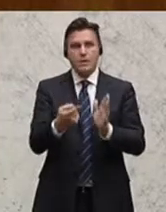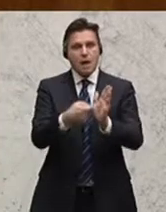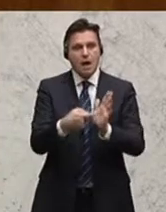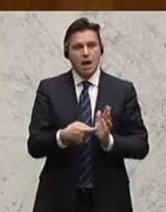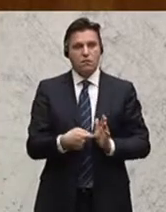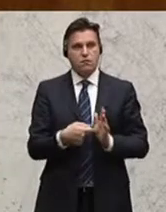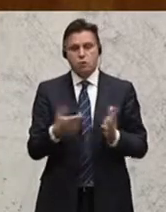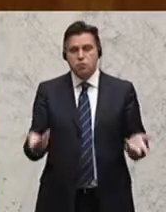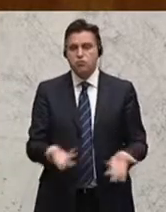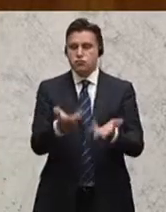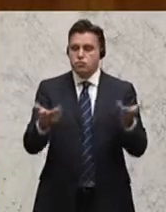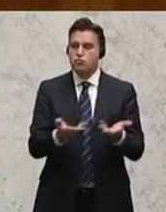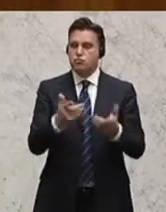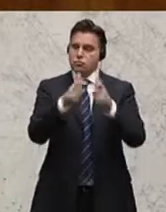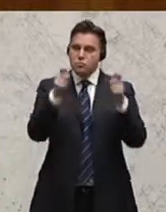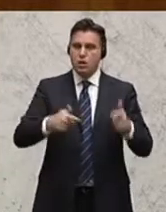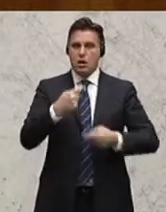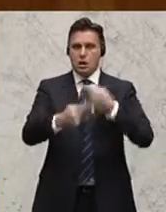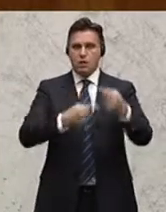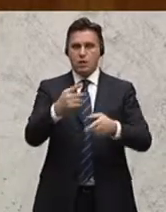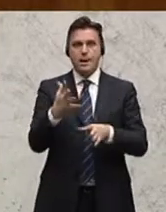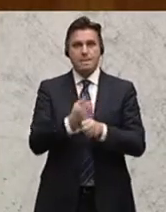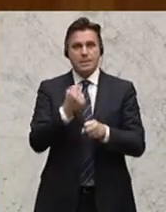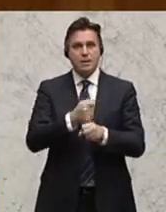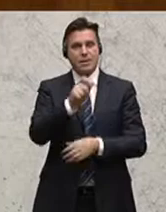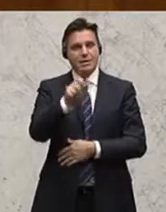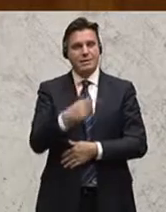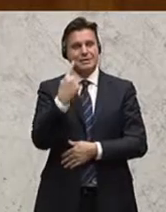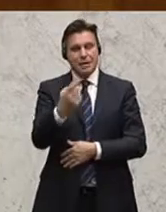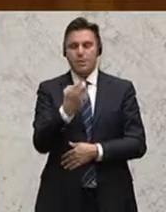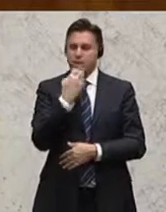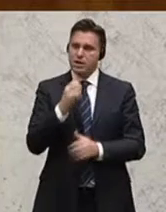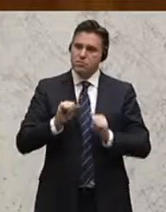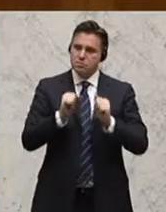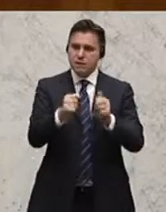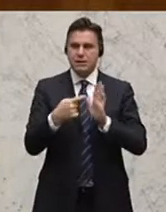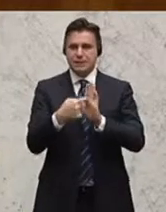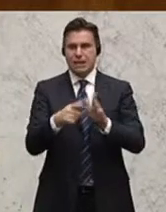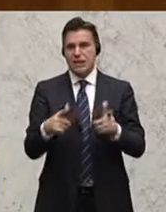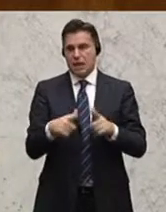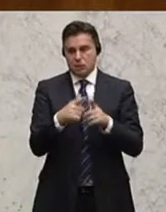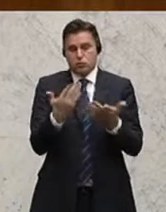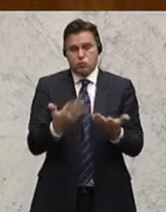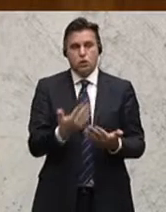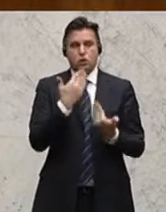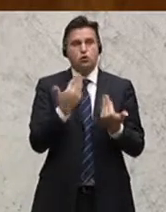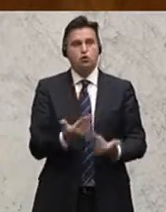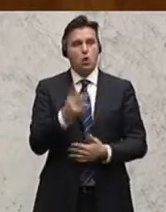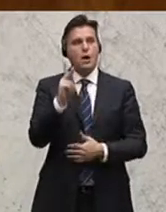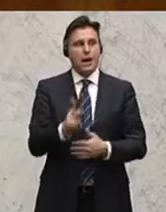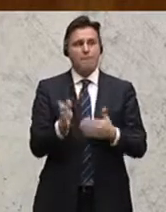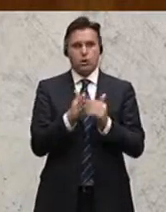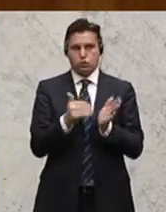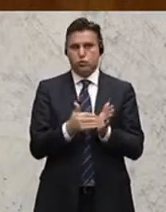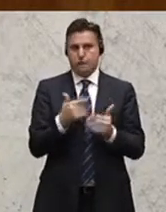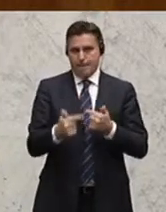den Apparat fit halten und Mitarbeiter, die bereit sind, wirklich etwas zu leisten, das ist unser Kammersystem. Und meine geschätzten